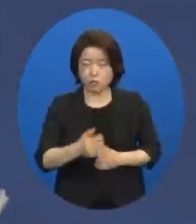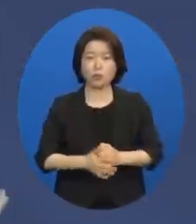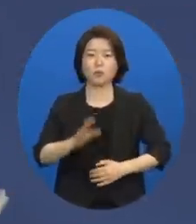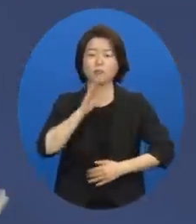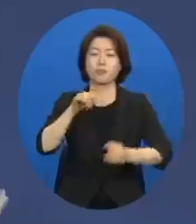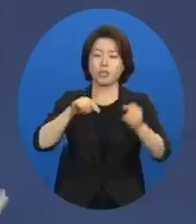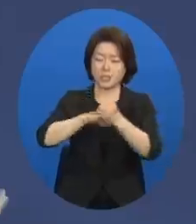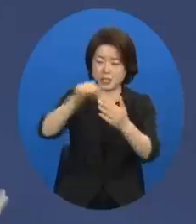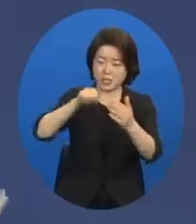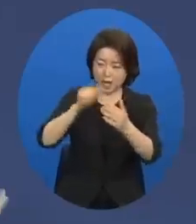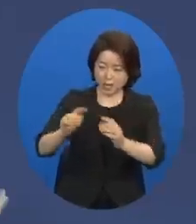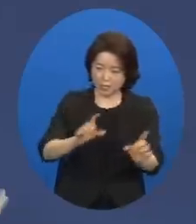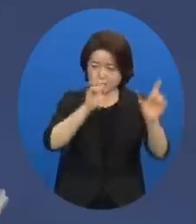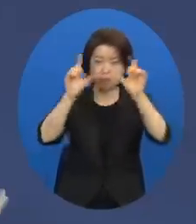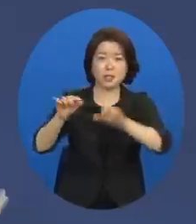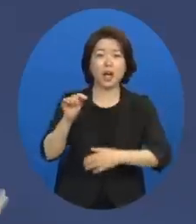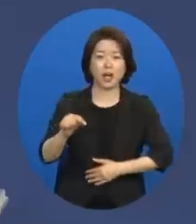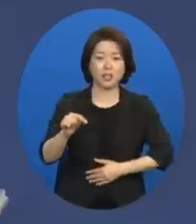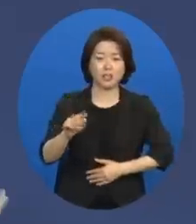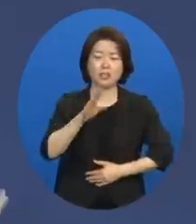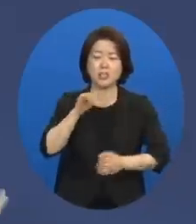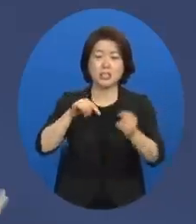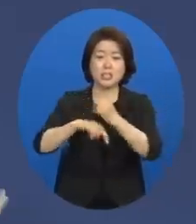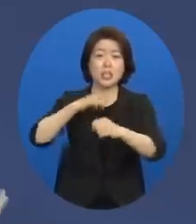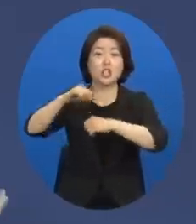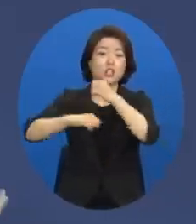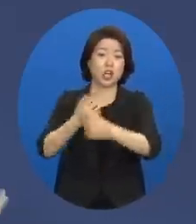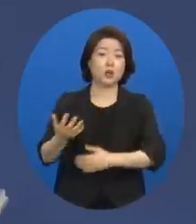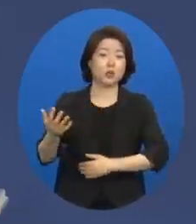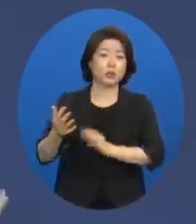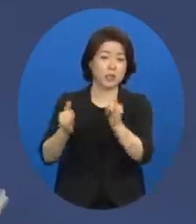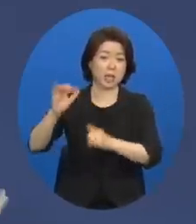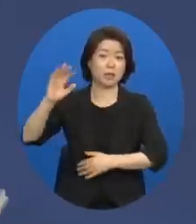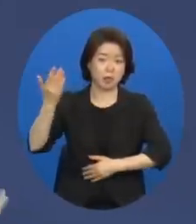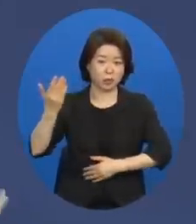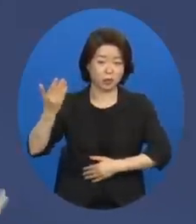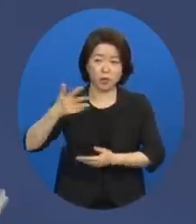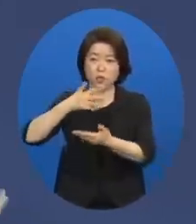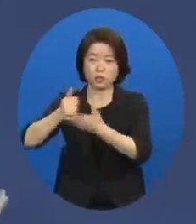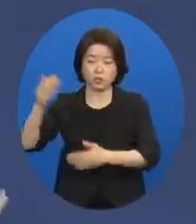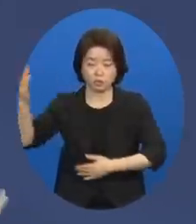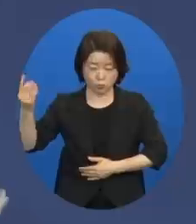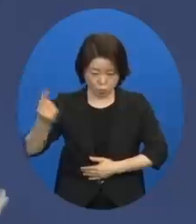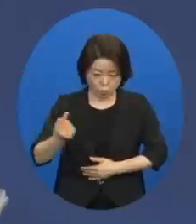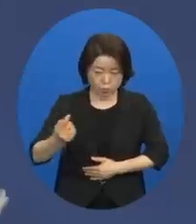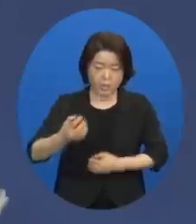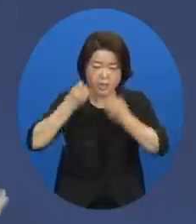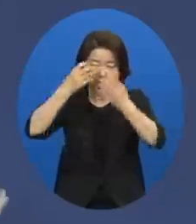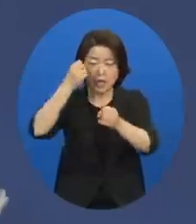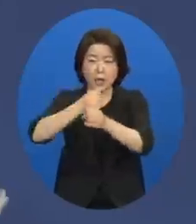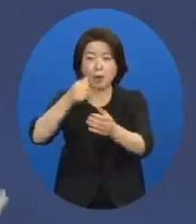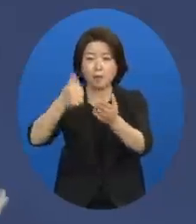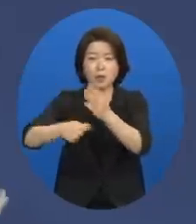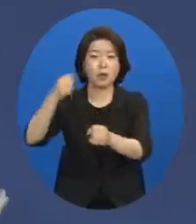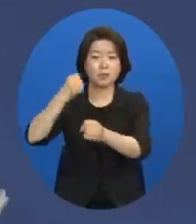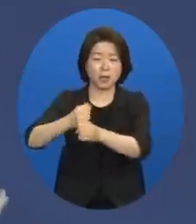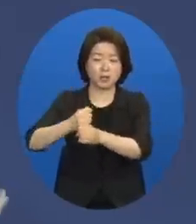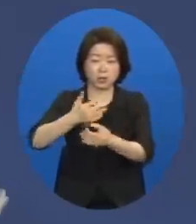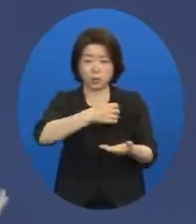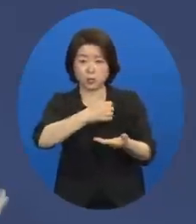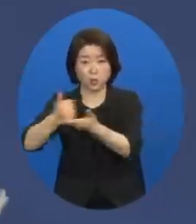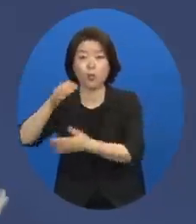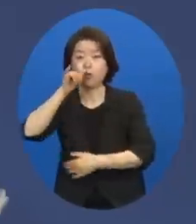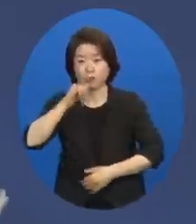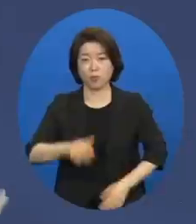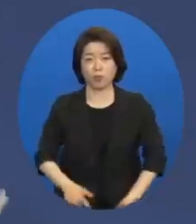진리 안에서 살아가는 진리의 자유인이 되도록 주님이 우리를 새 피조물로 만드시겠다고 초청하신